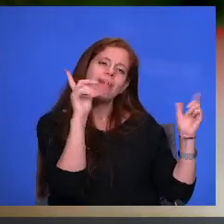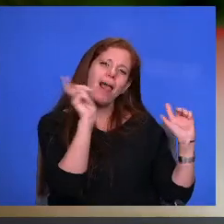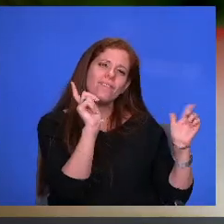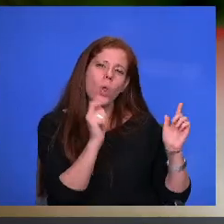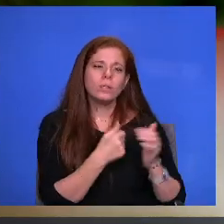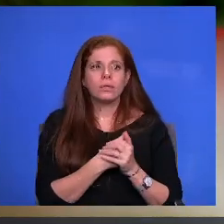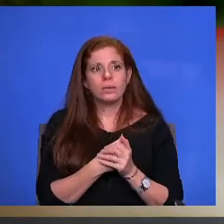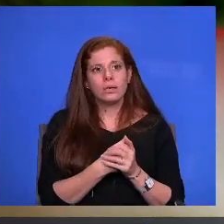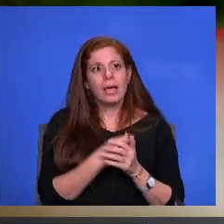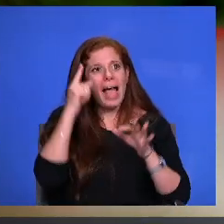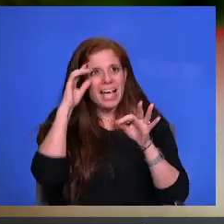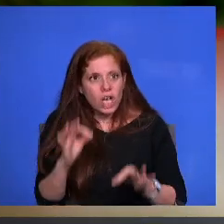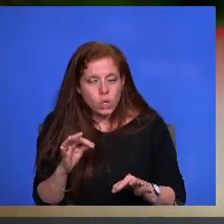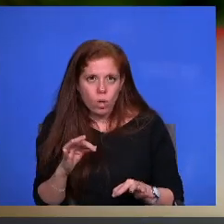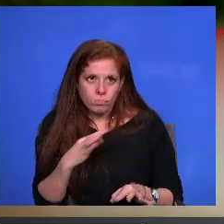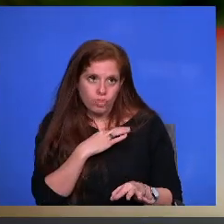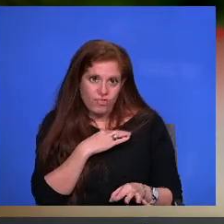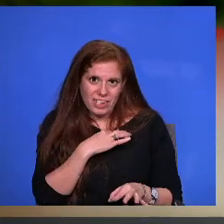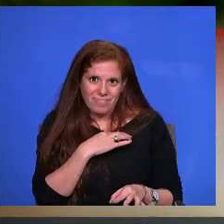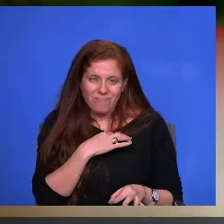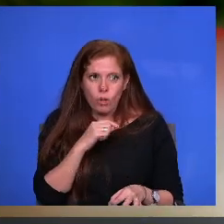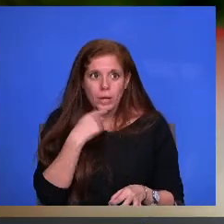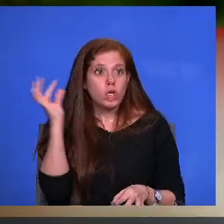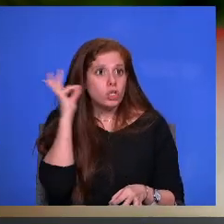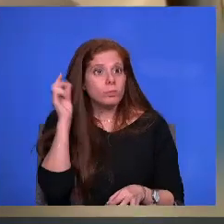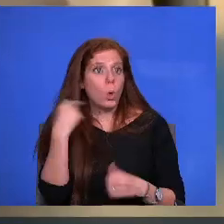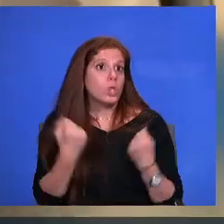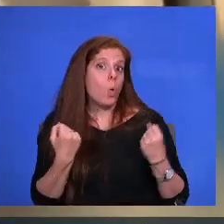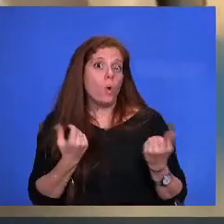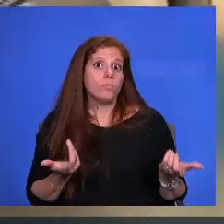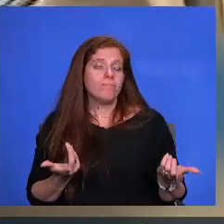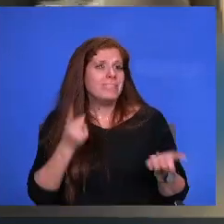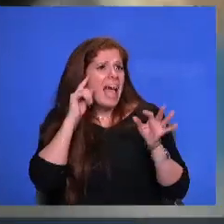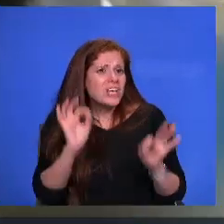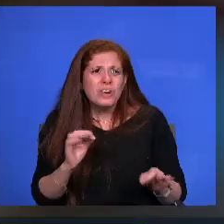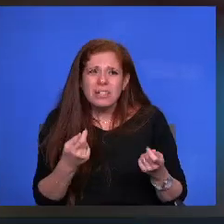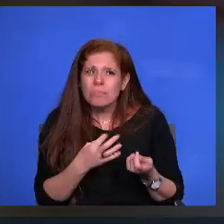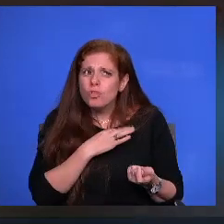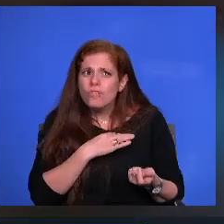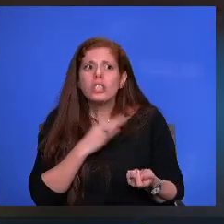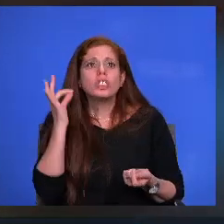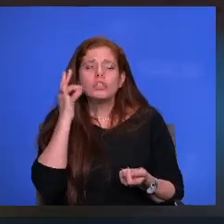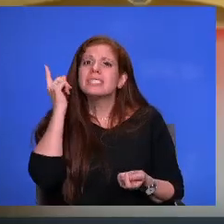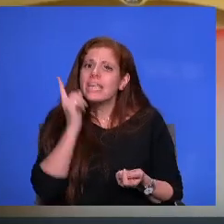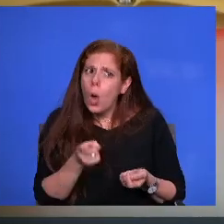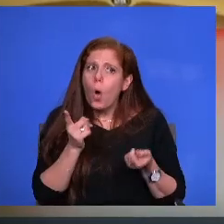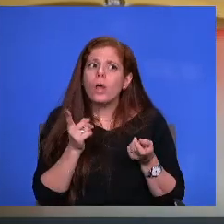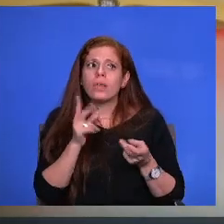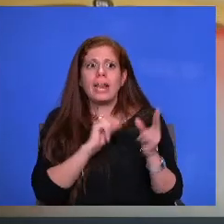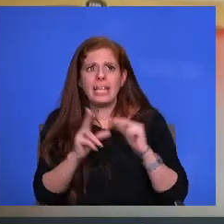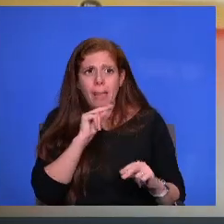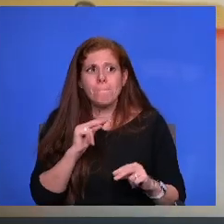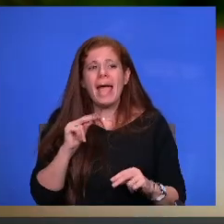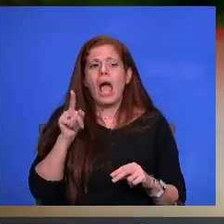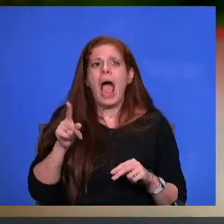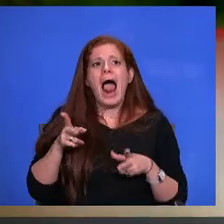for me that women should drive. It was common sense for me that women should be able to talk about breast cancer as breast cancer because